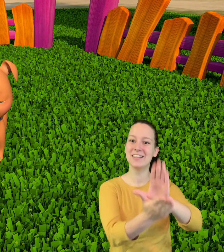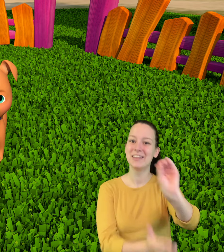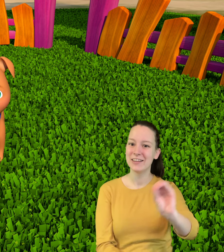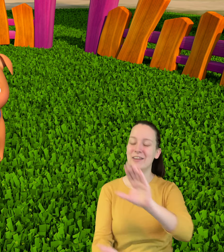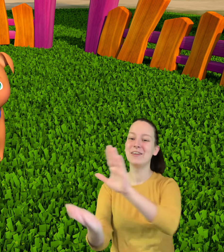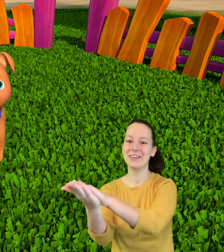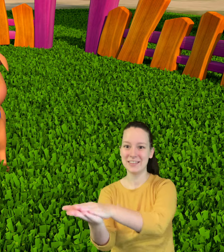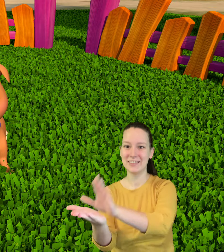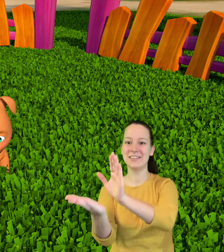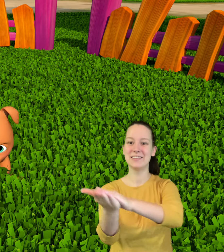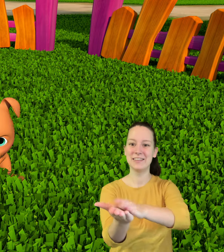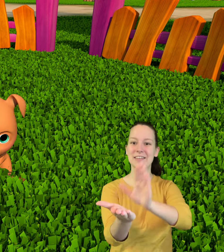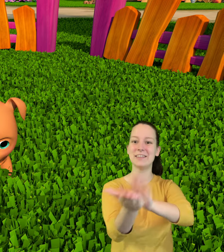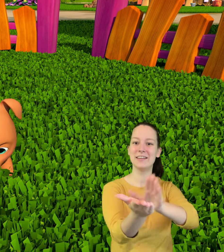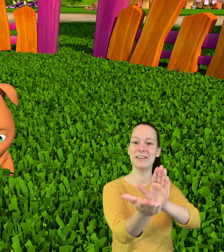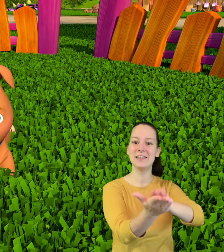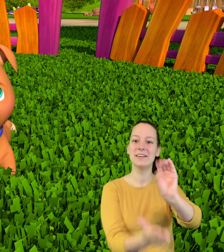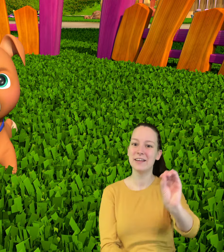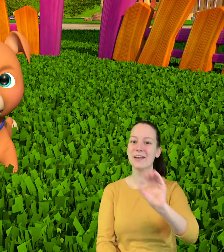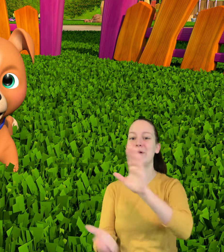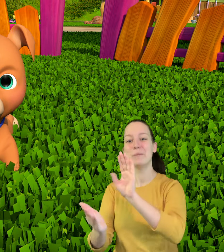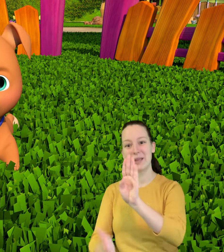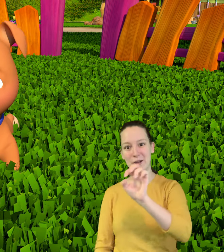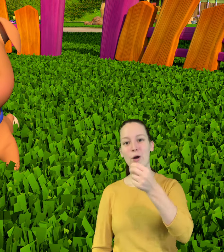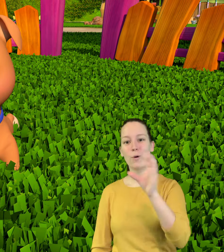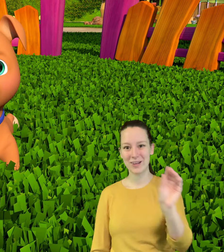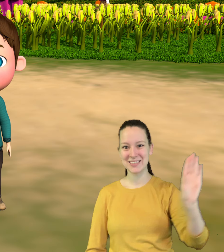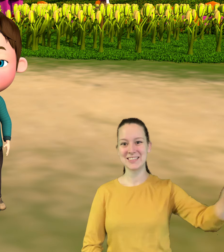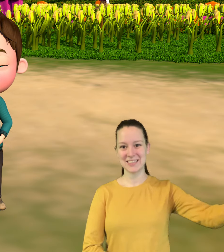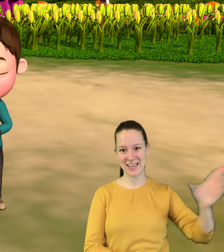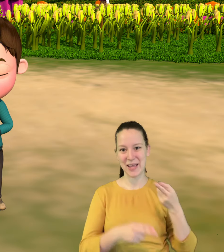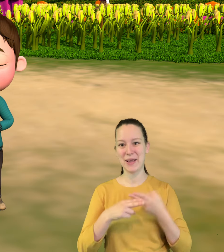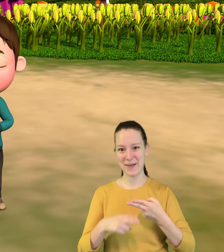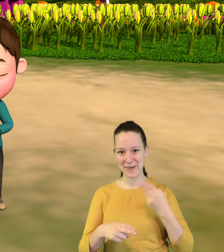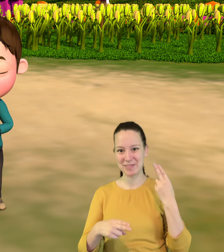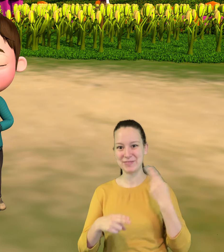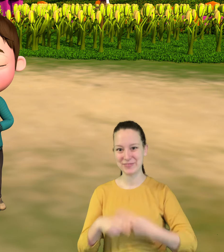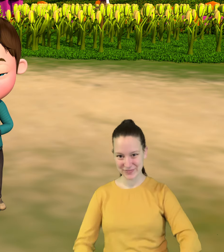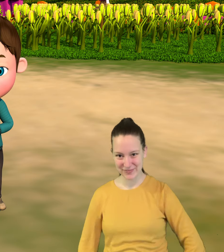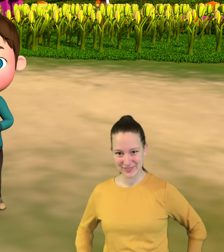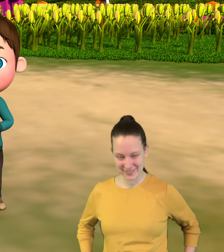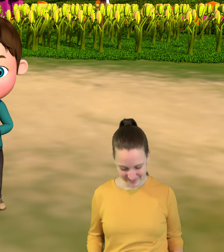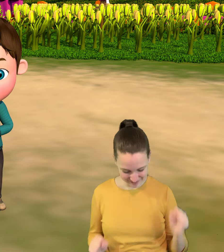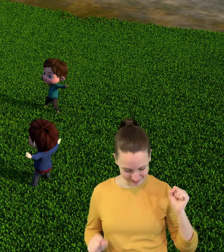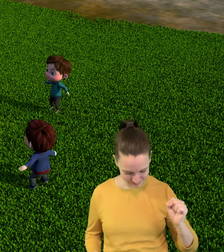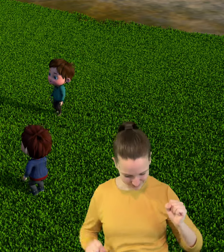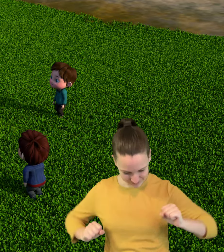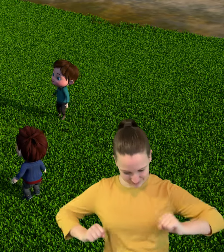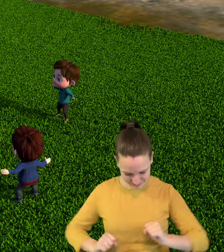おおお名前はビンゴ